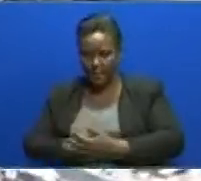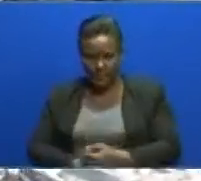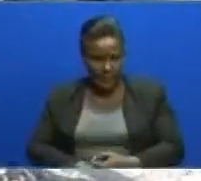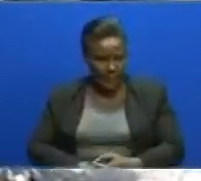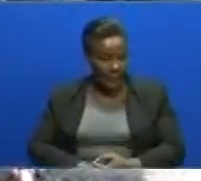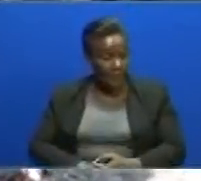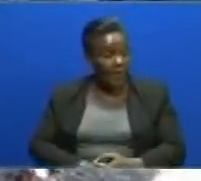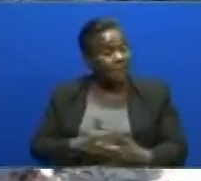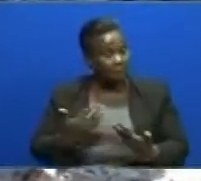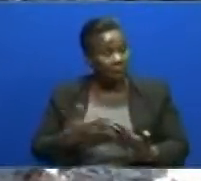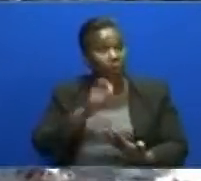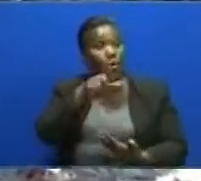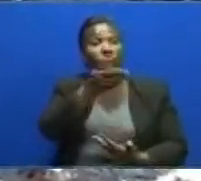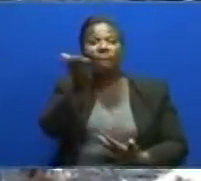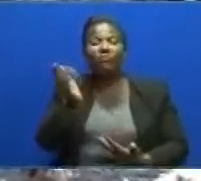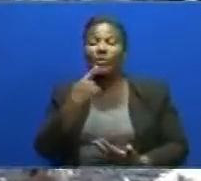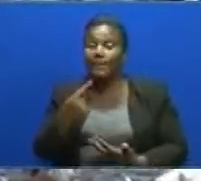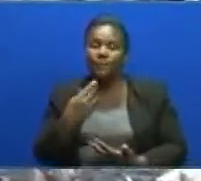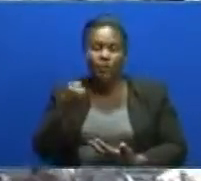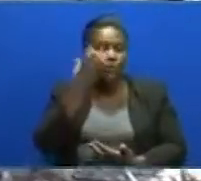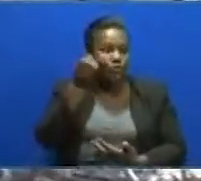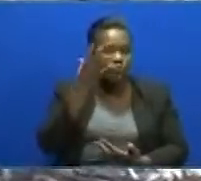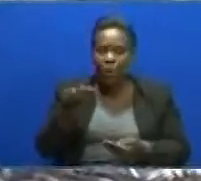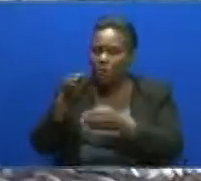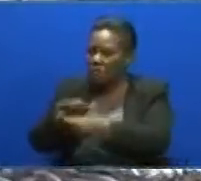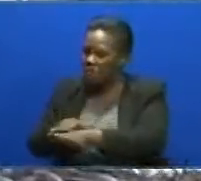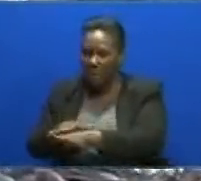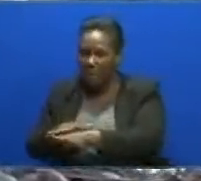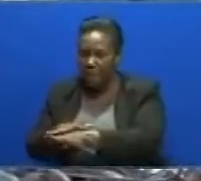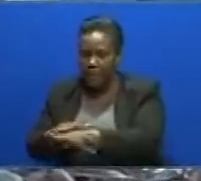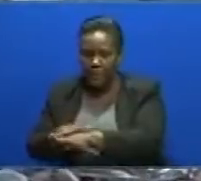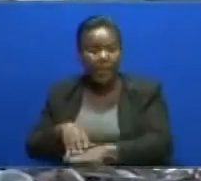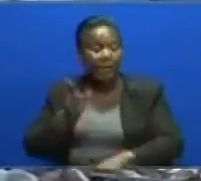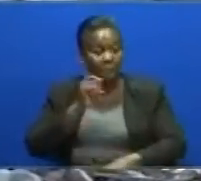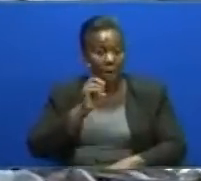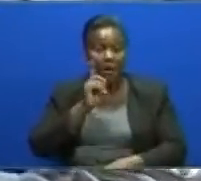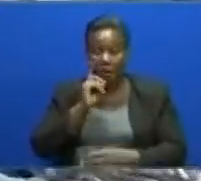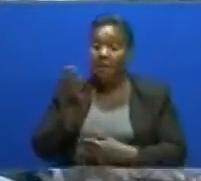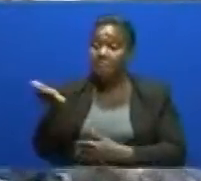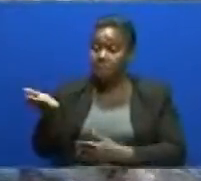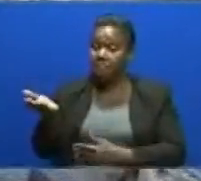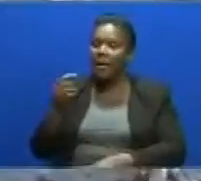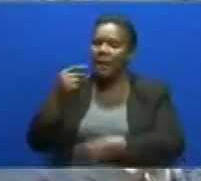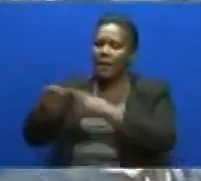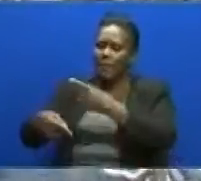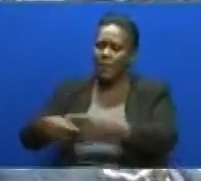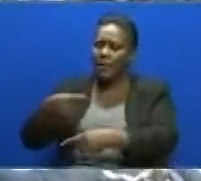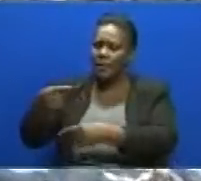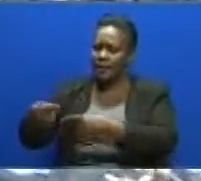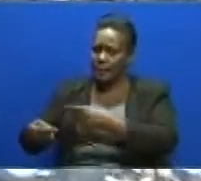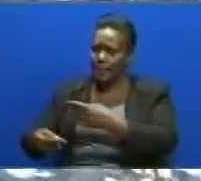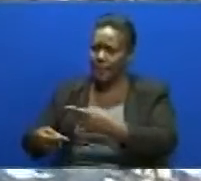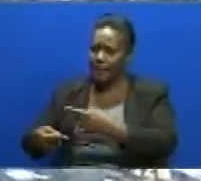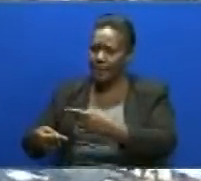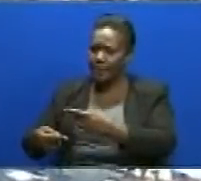Waswahili wanasema kuugua si kufa wala si kifo. Mama huyu ameendelea kuishi kwa matumaini